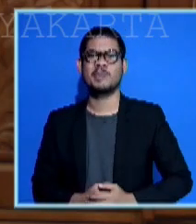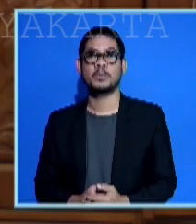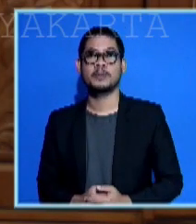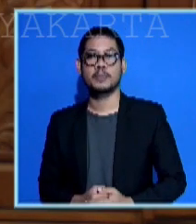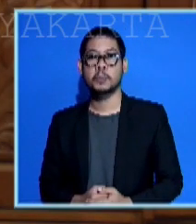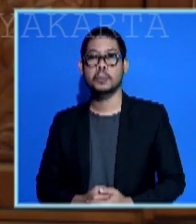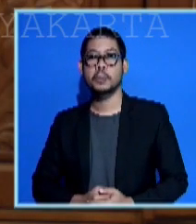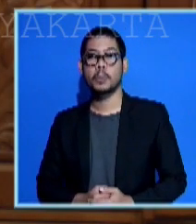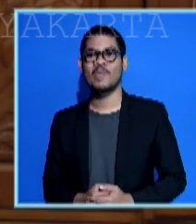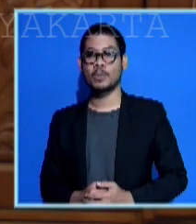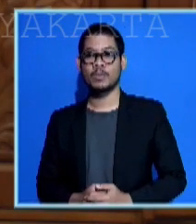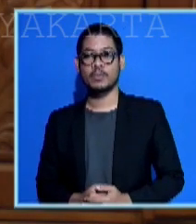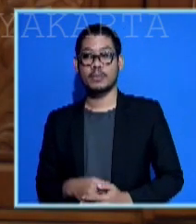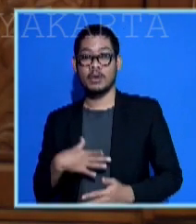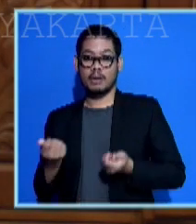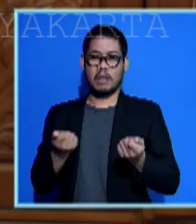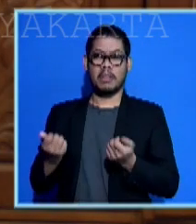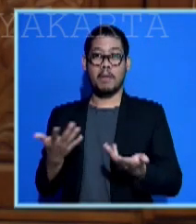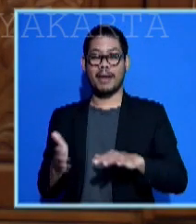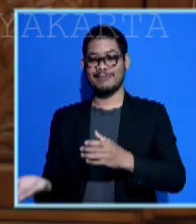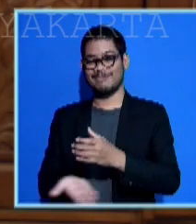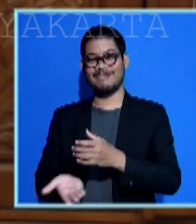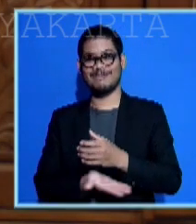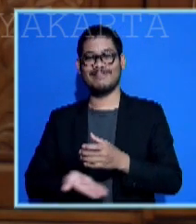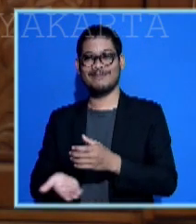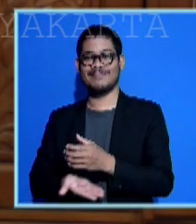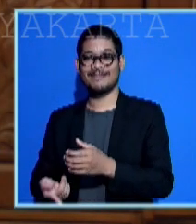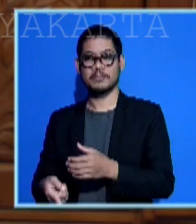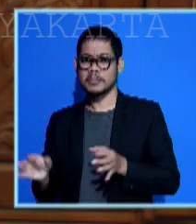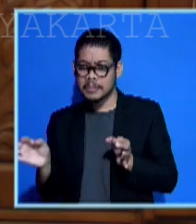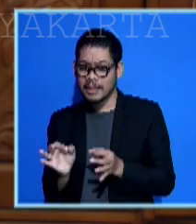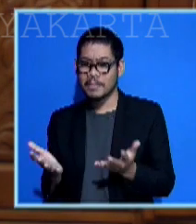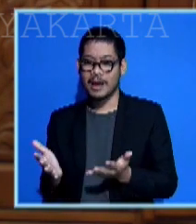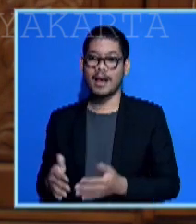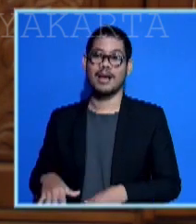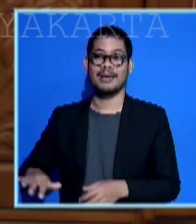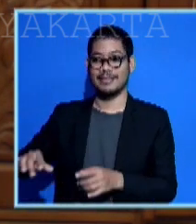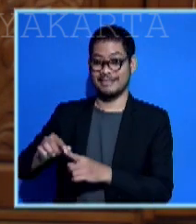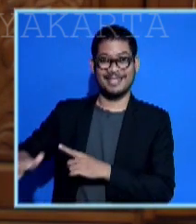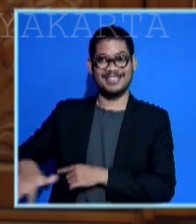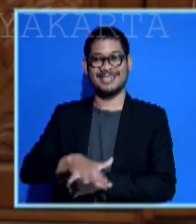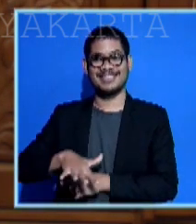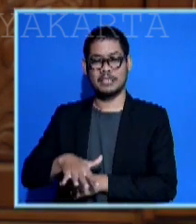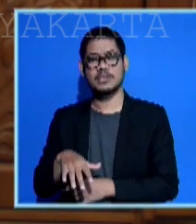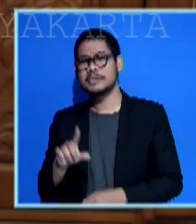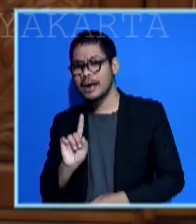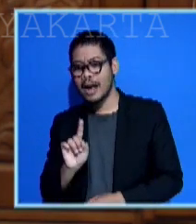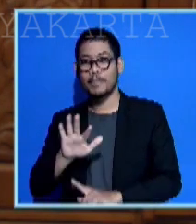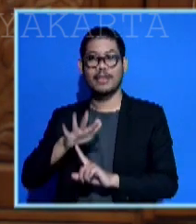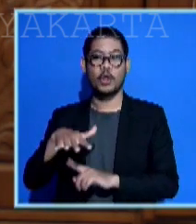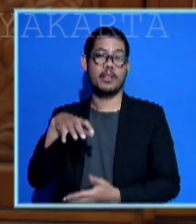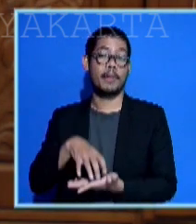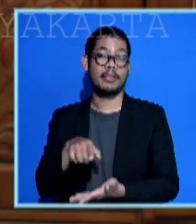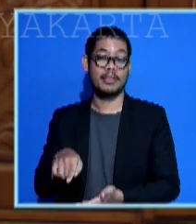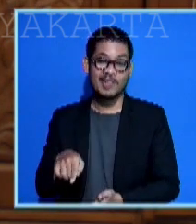kasilipun Tetan laladan pesisir Bantul mekaten moten saget Wal saking agengipunangat taneman cemor